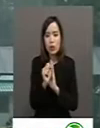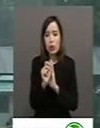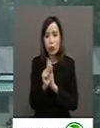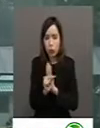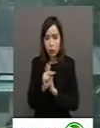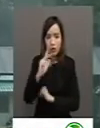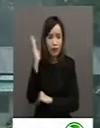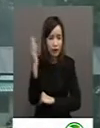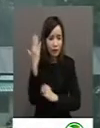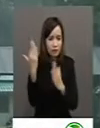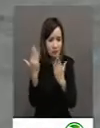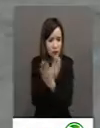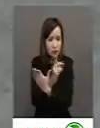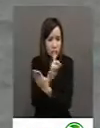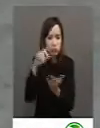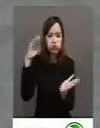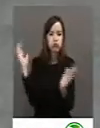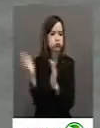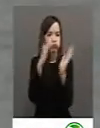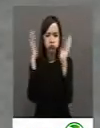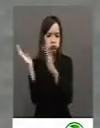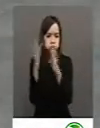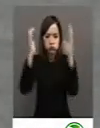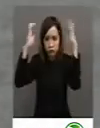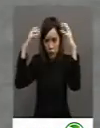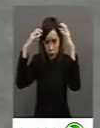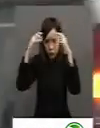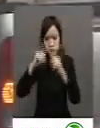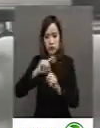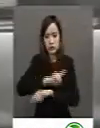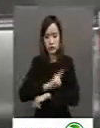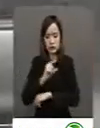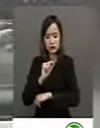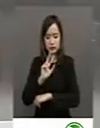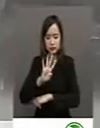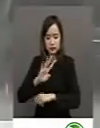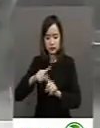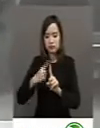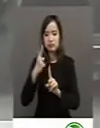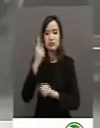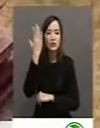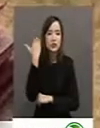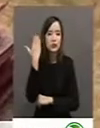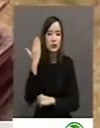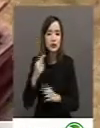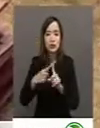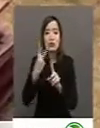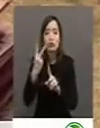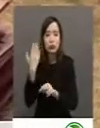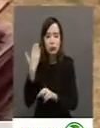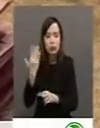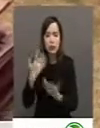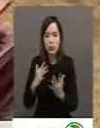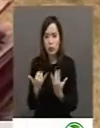าศที่แปรปรวนทำให้เกิดพายุและฝนตกหนักตั้งแต่24กุมภาพันธ์ที่ผ่านมาค่ะขณะนี้ชาวบ้านยังคงเฝ้าระ